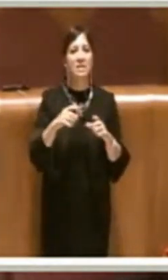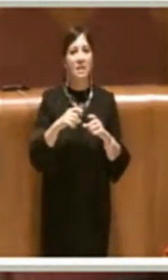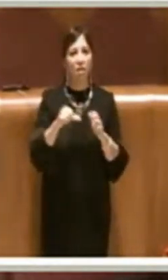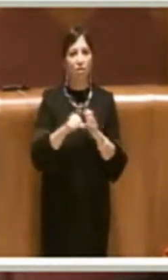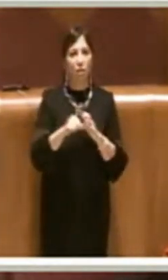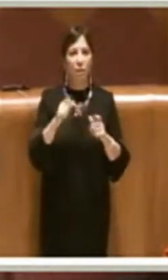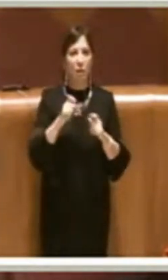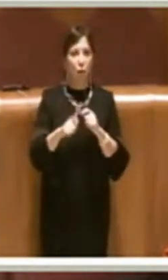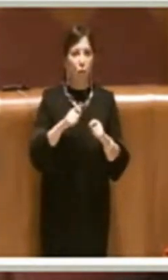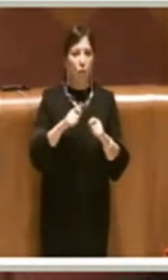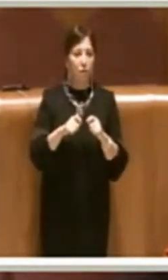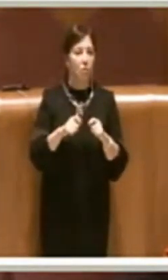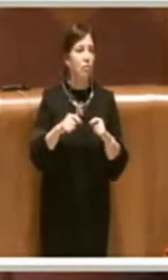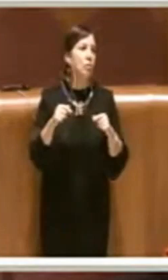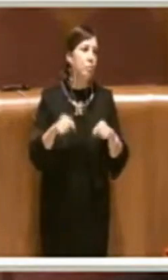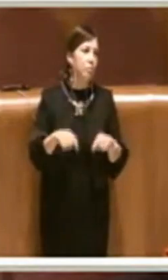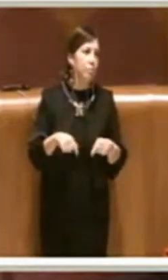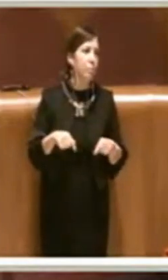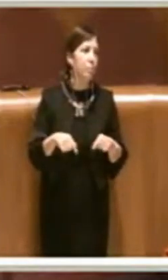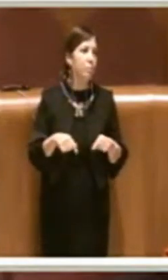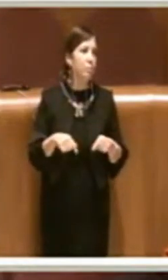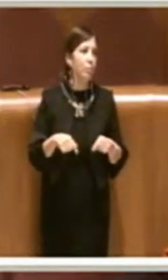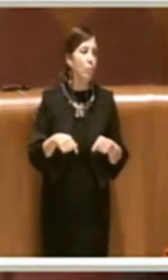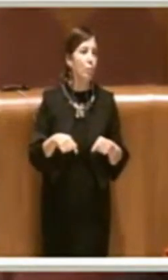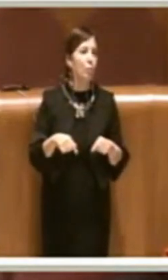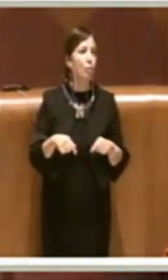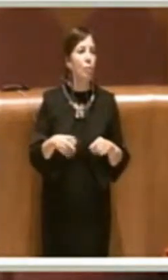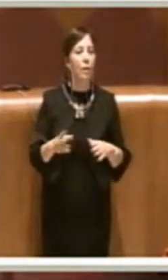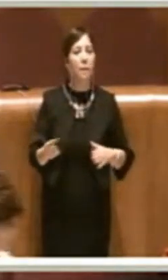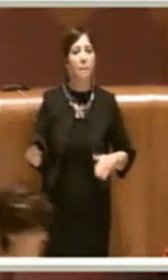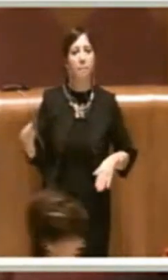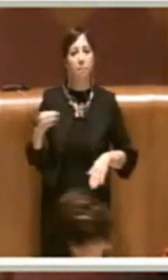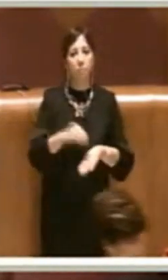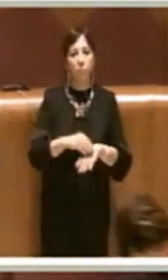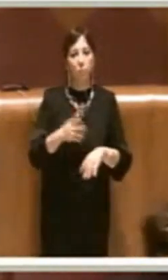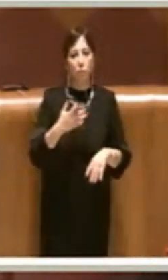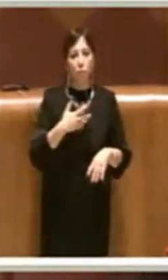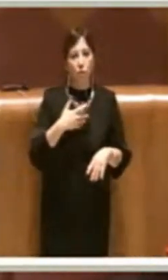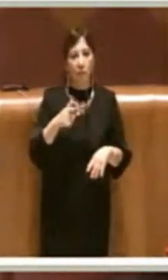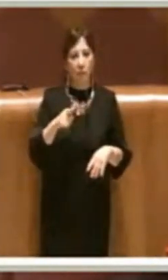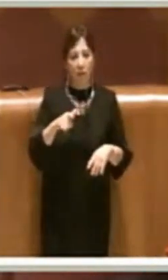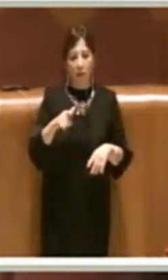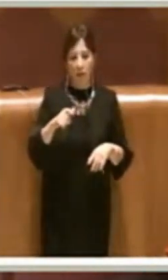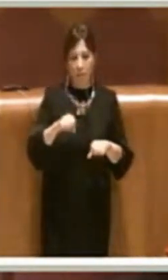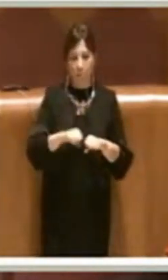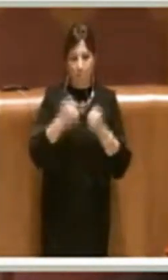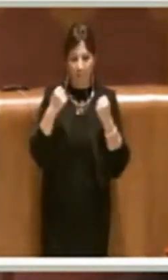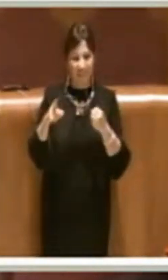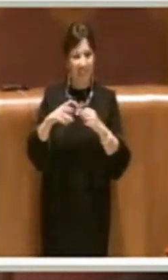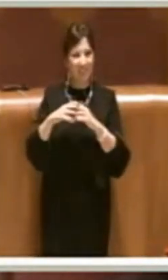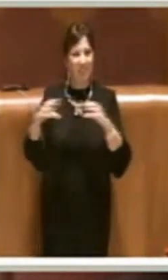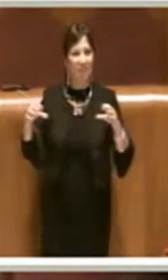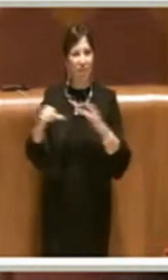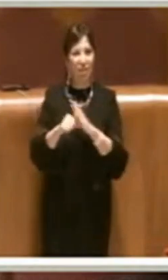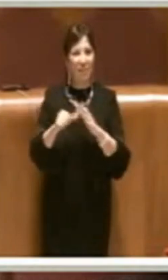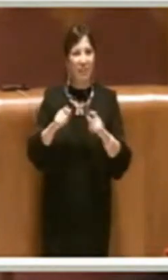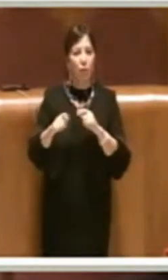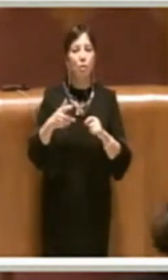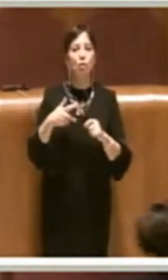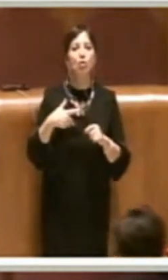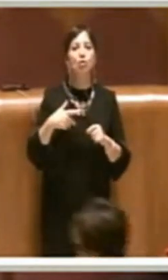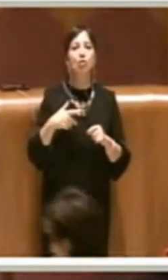commerciali, oggi diciamo, in aggiunta a questa influenza c'è il fenomeno